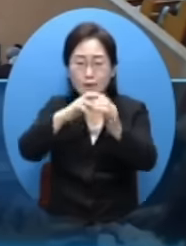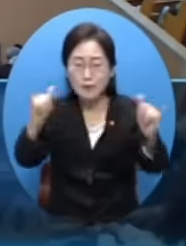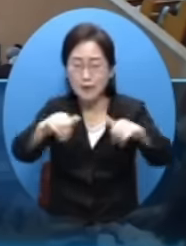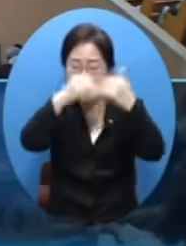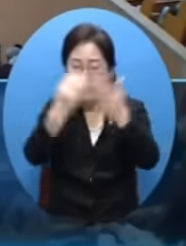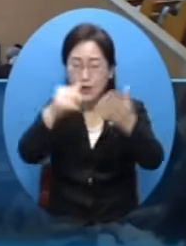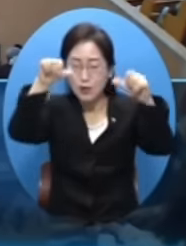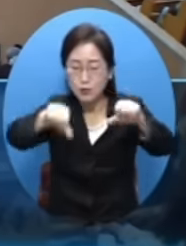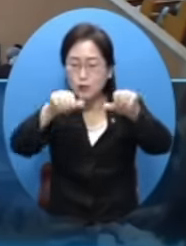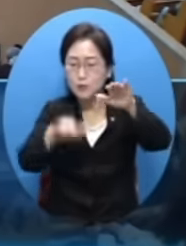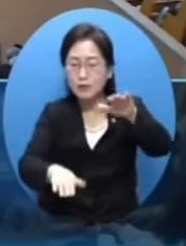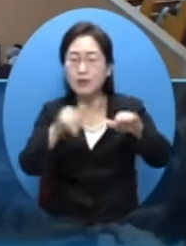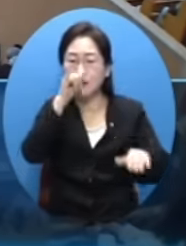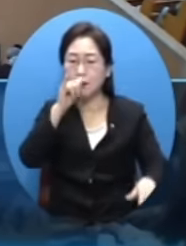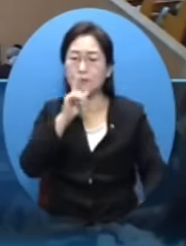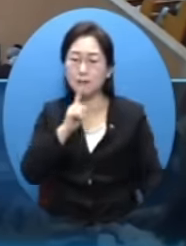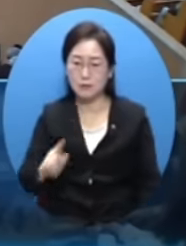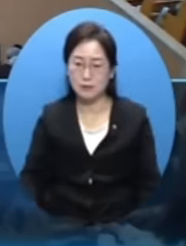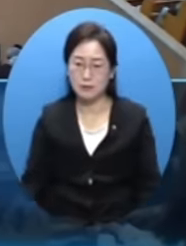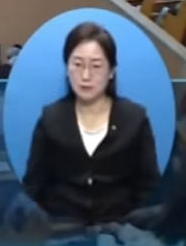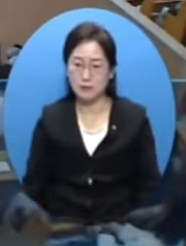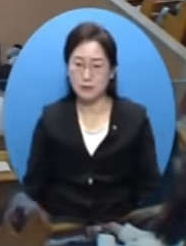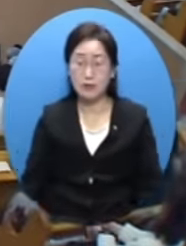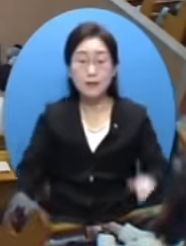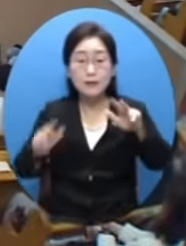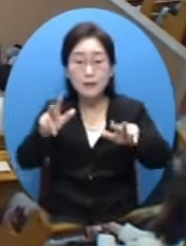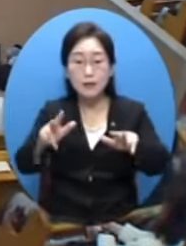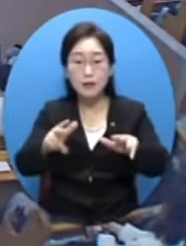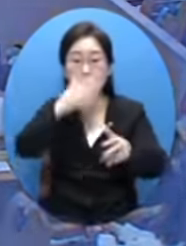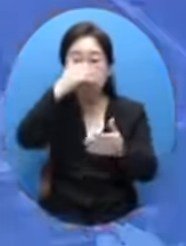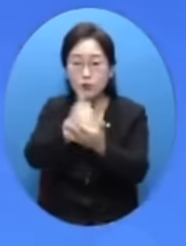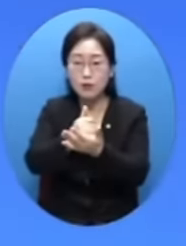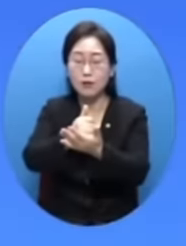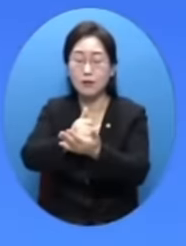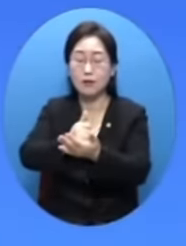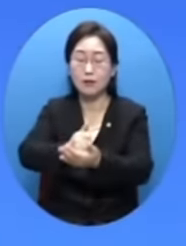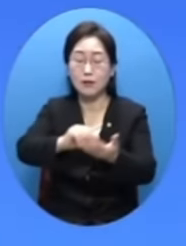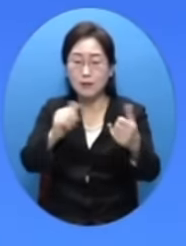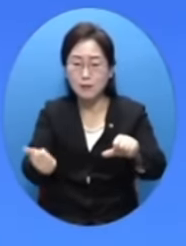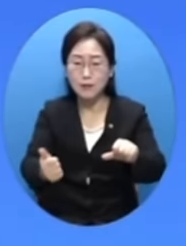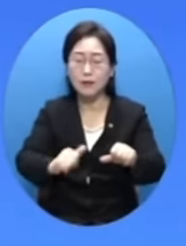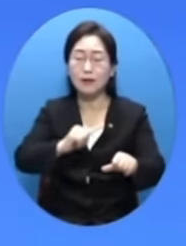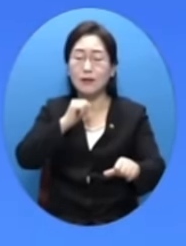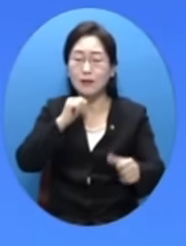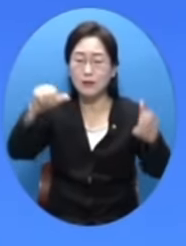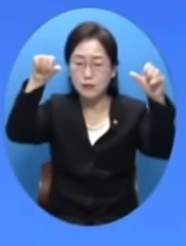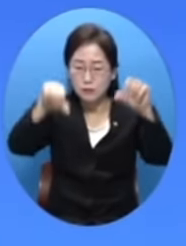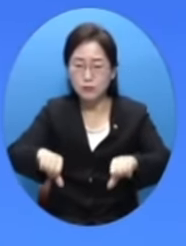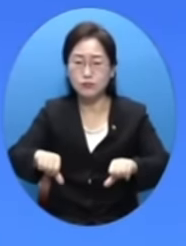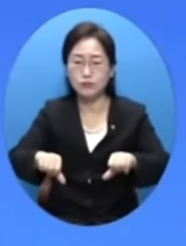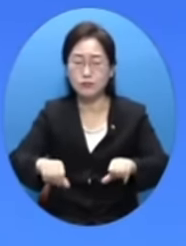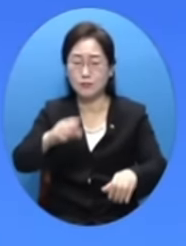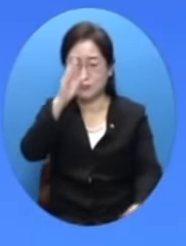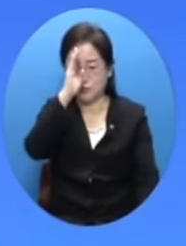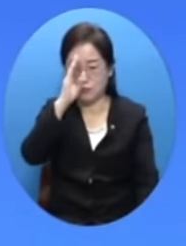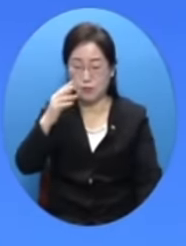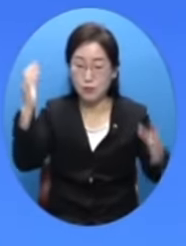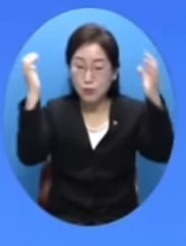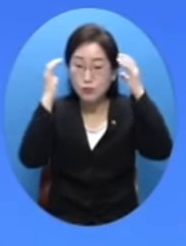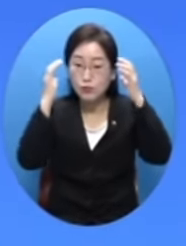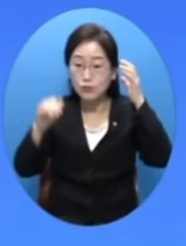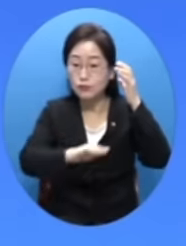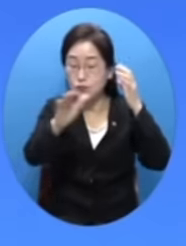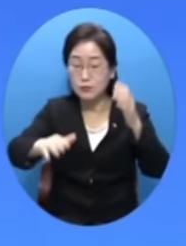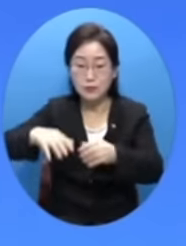자라 하였습니다. 이제 더 이상 죄와 사망 가난과 저주 질병과 고통이